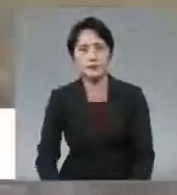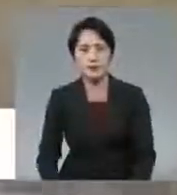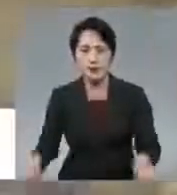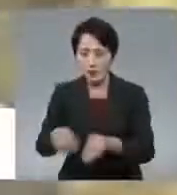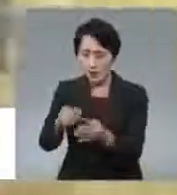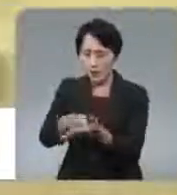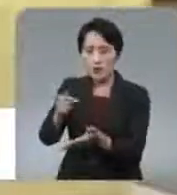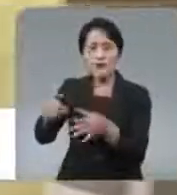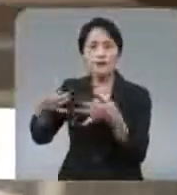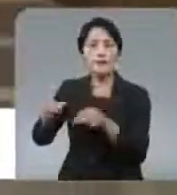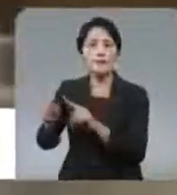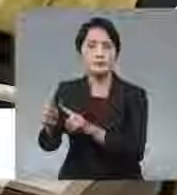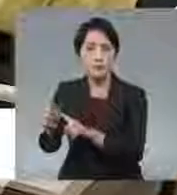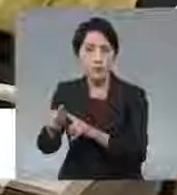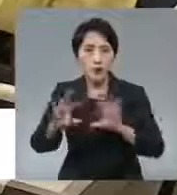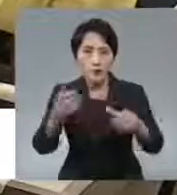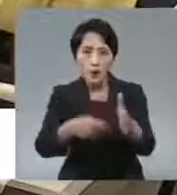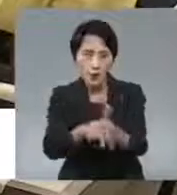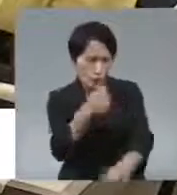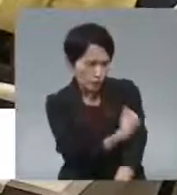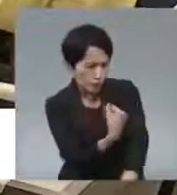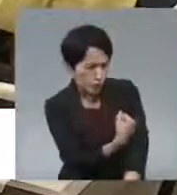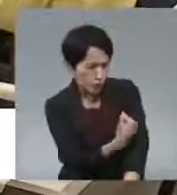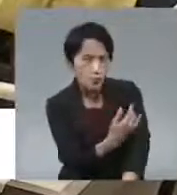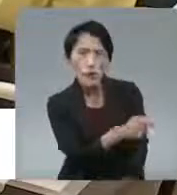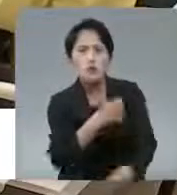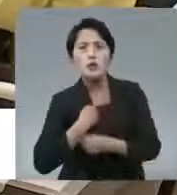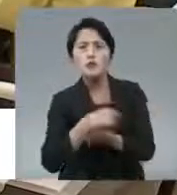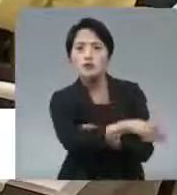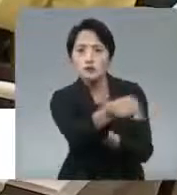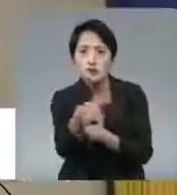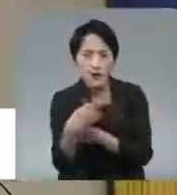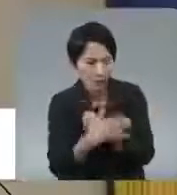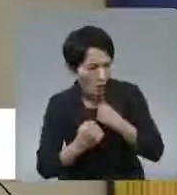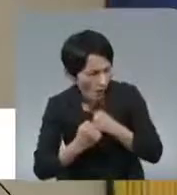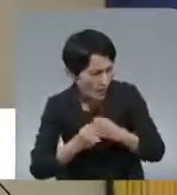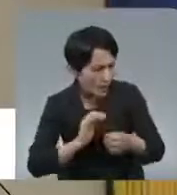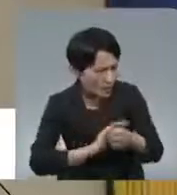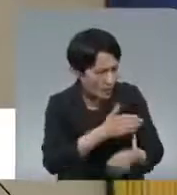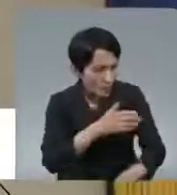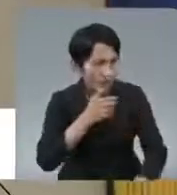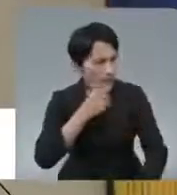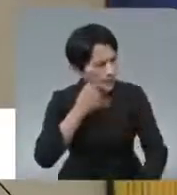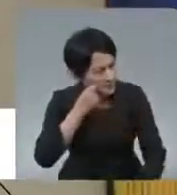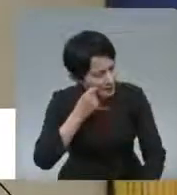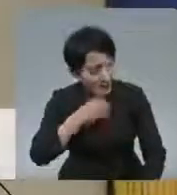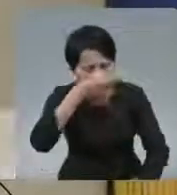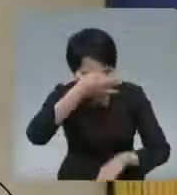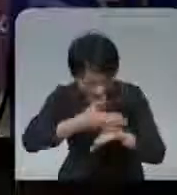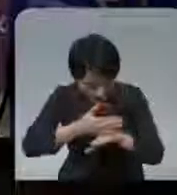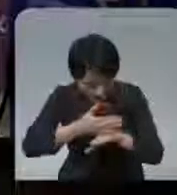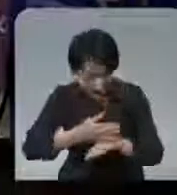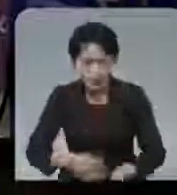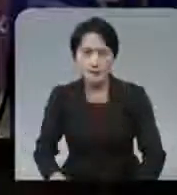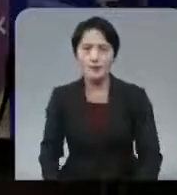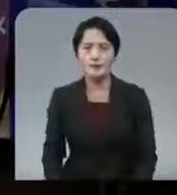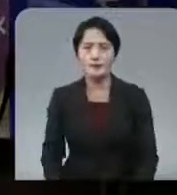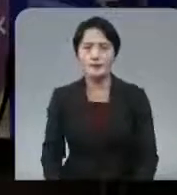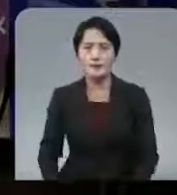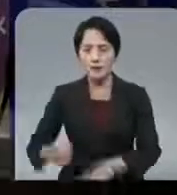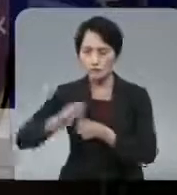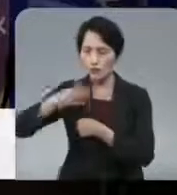Perdana Menteri Kim Bo Kyung juga telah meminta maaf karena tidak sempat memperhatikan kesehatan para personel militernya telah berkontribusi demi negara